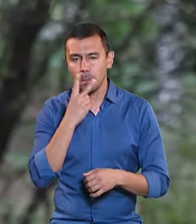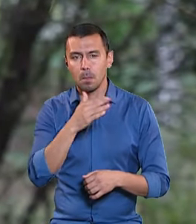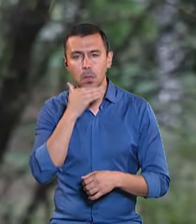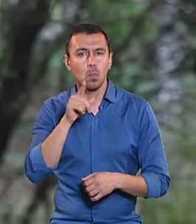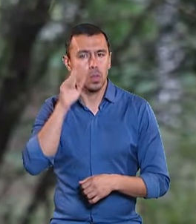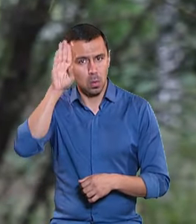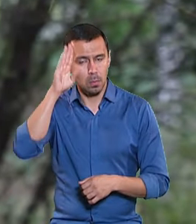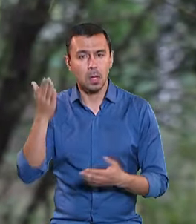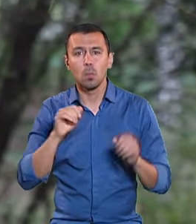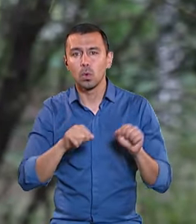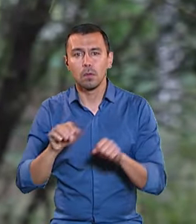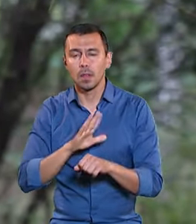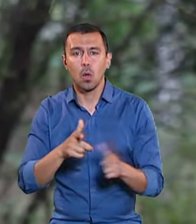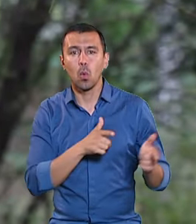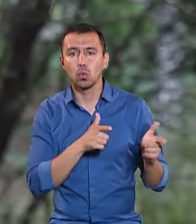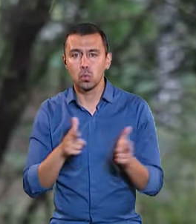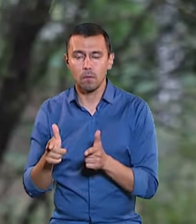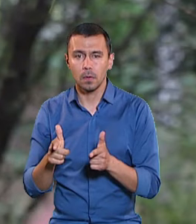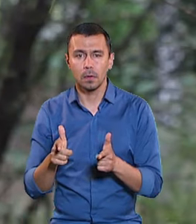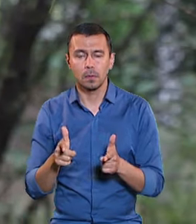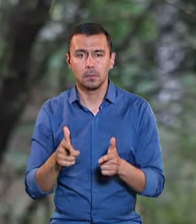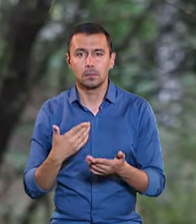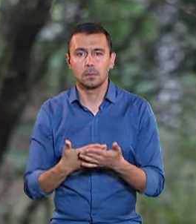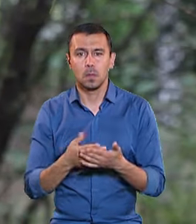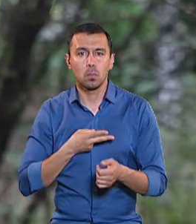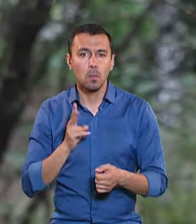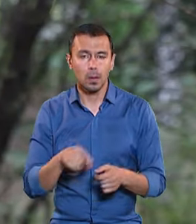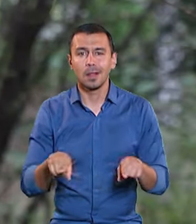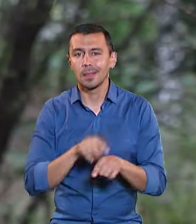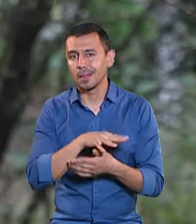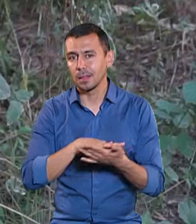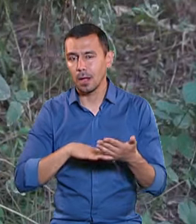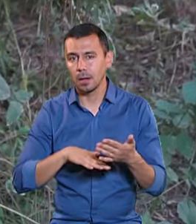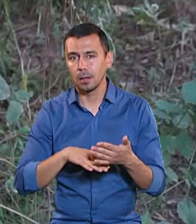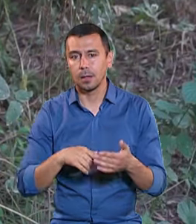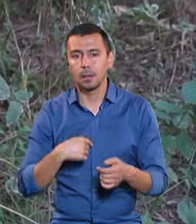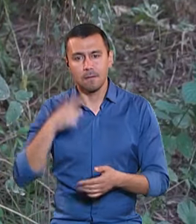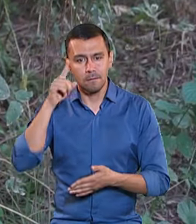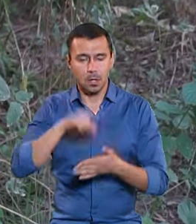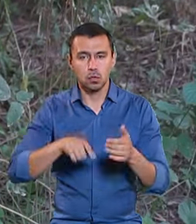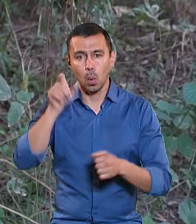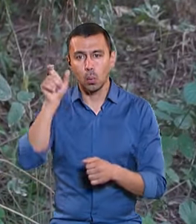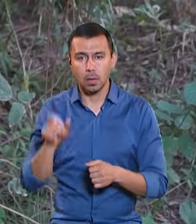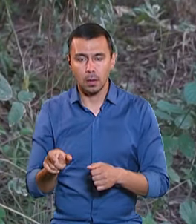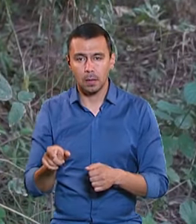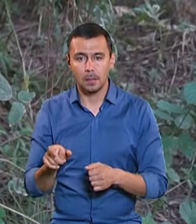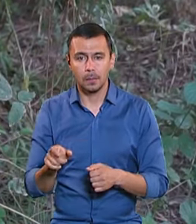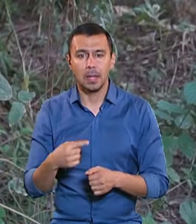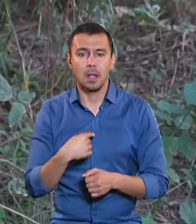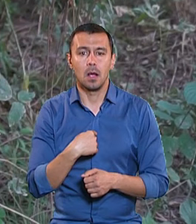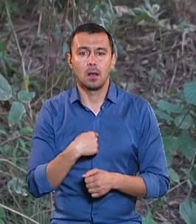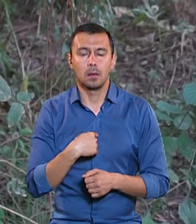хлопців, молодих, які, можливо, ще не готові там і помирати, і так далі. Я віруюча людина,